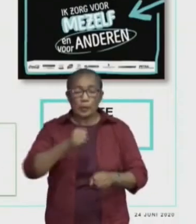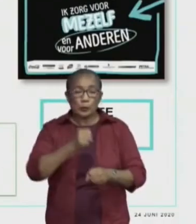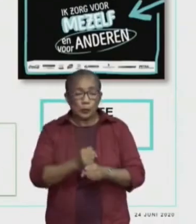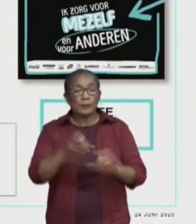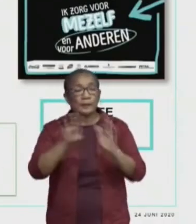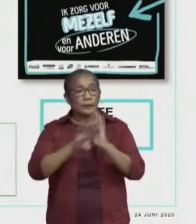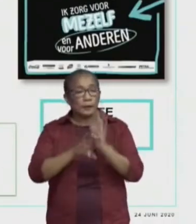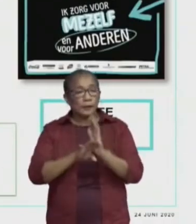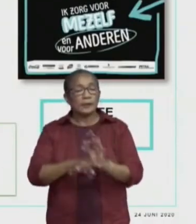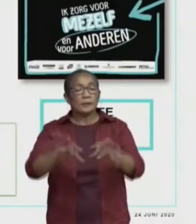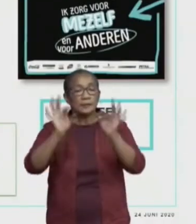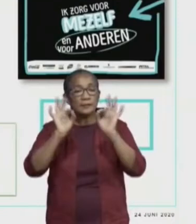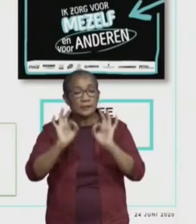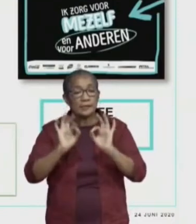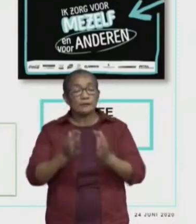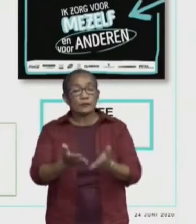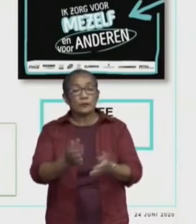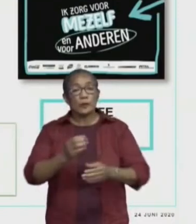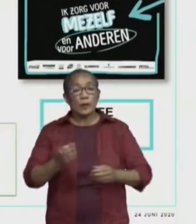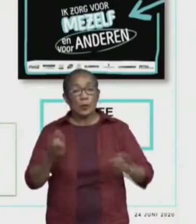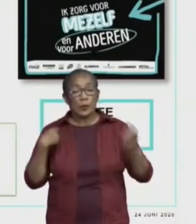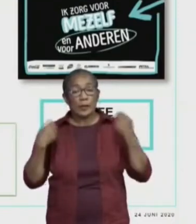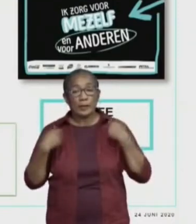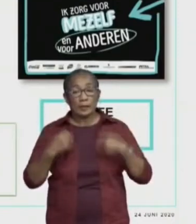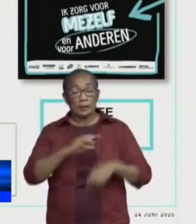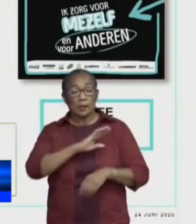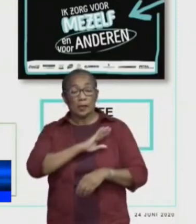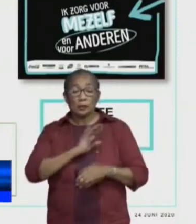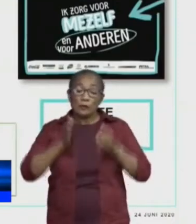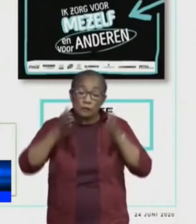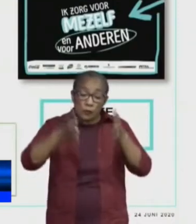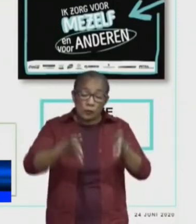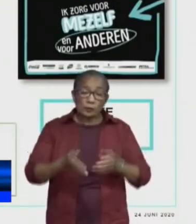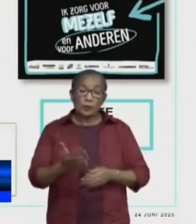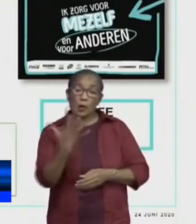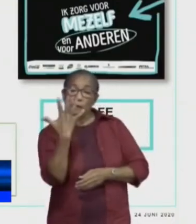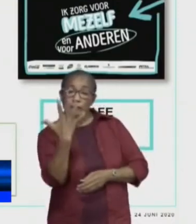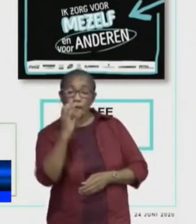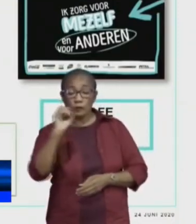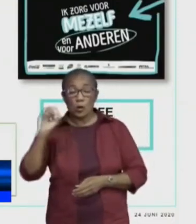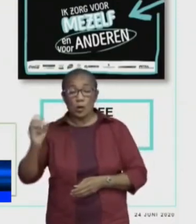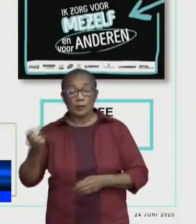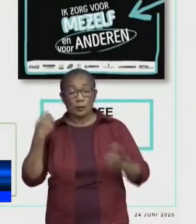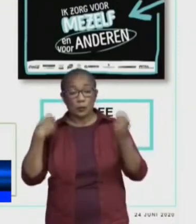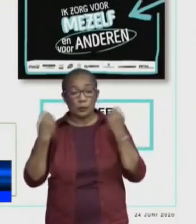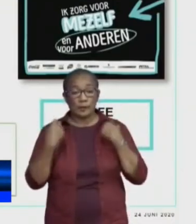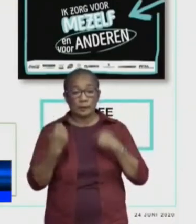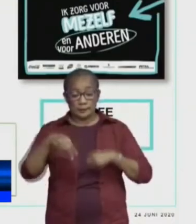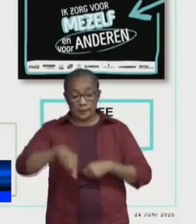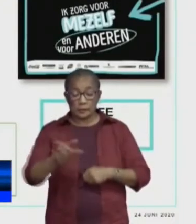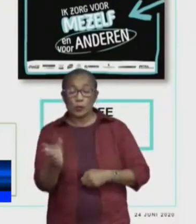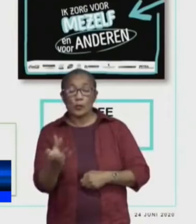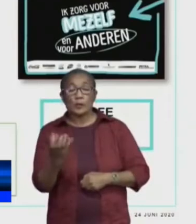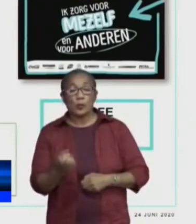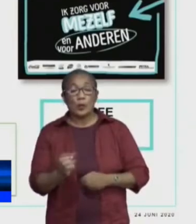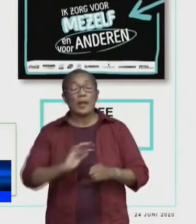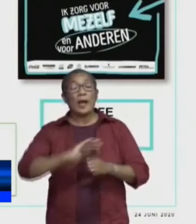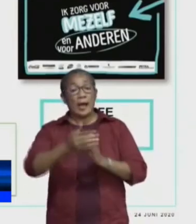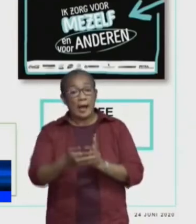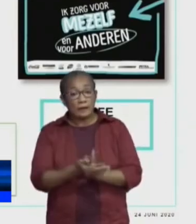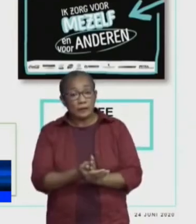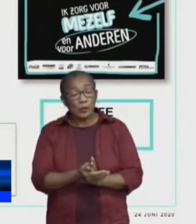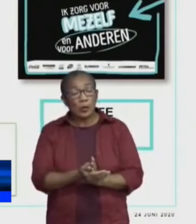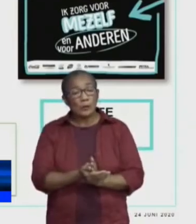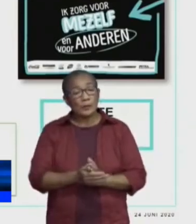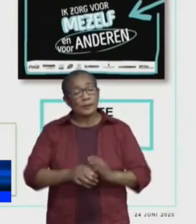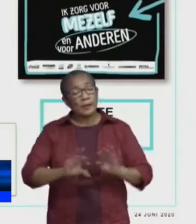Safe Store. De focus is nu op 500 winkels. We hopen dit deze week af te ronden. Dat gaan we dan langzaam